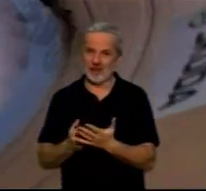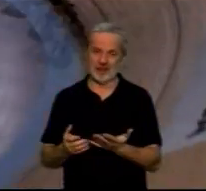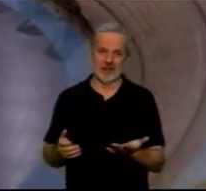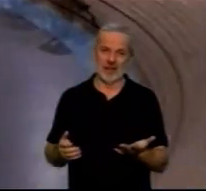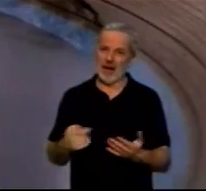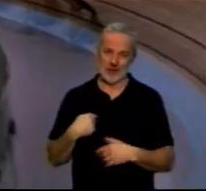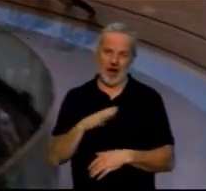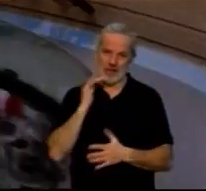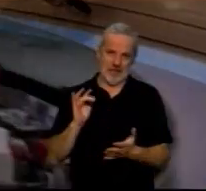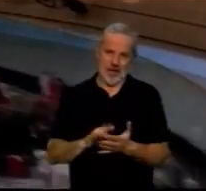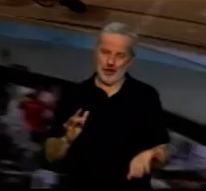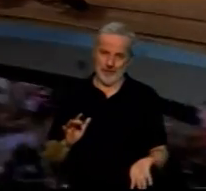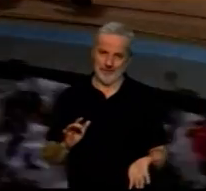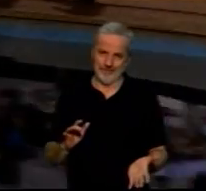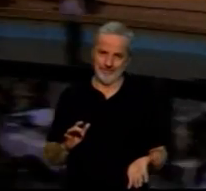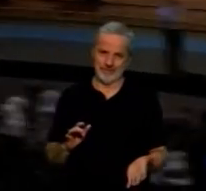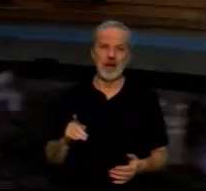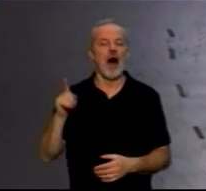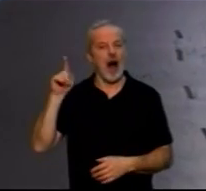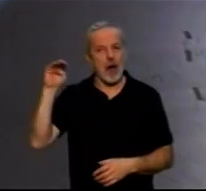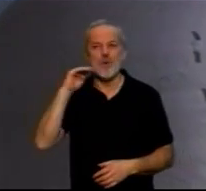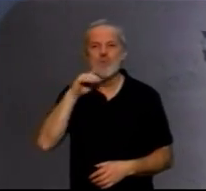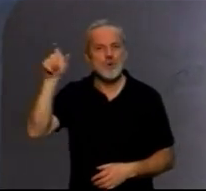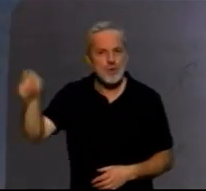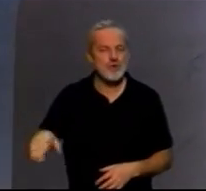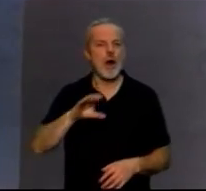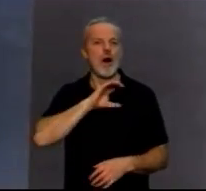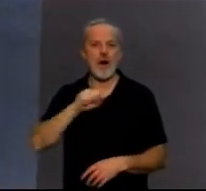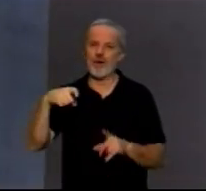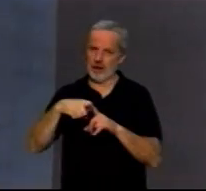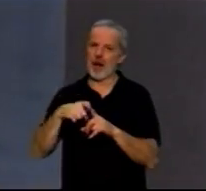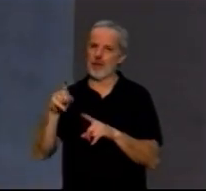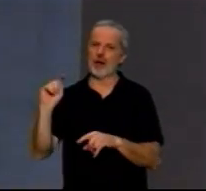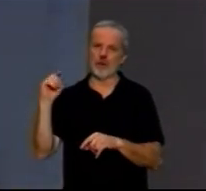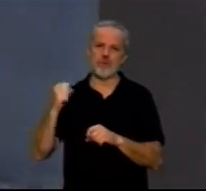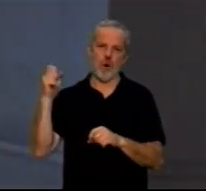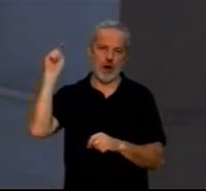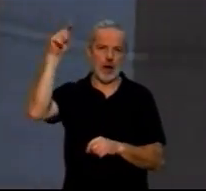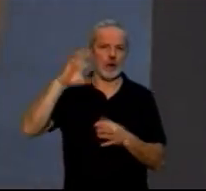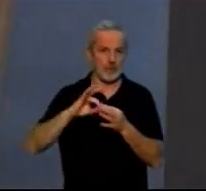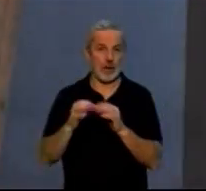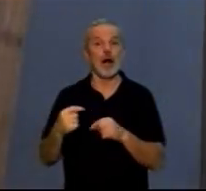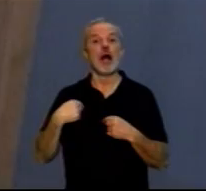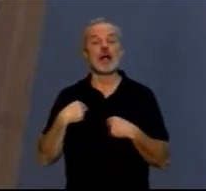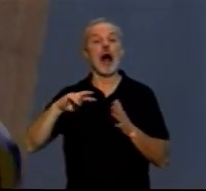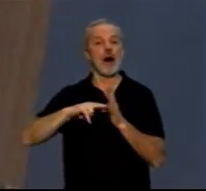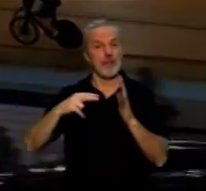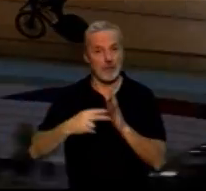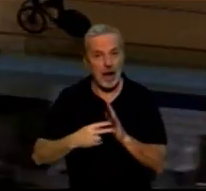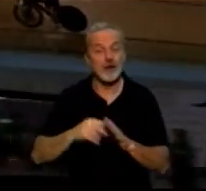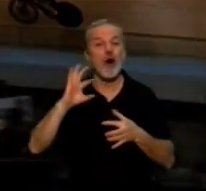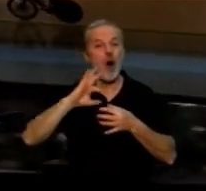olympiádu nestihnu, dobře si vede vlastně Pavel Kelemen. A mým takovým dalším snem je ta olympiáda v roce